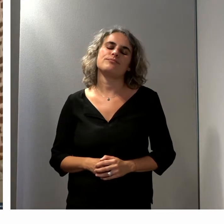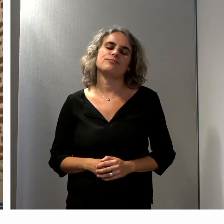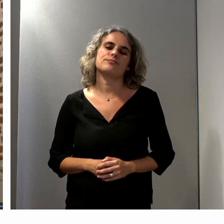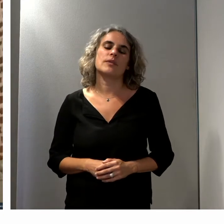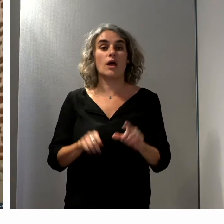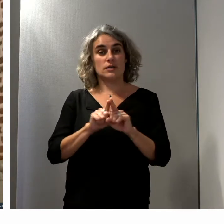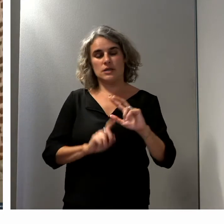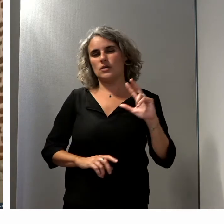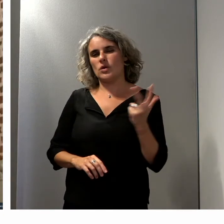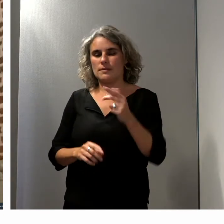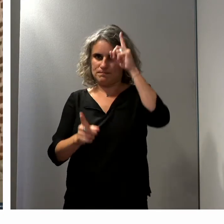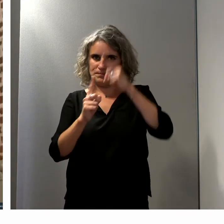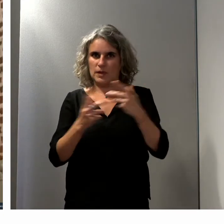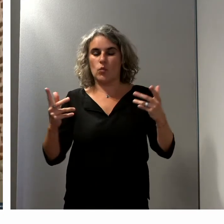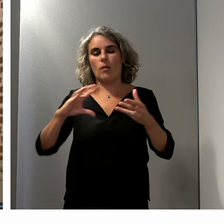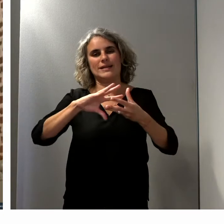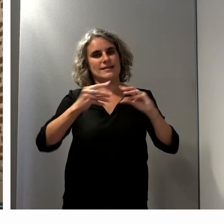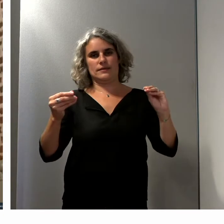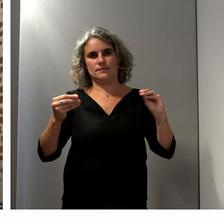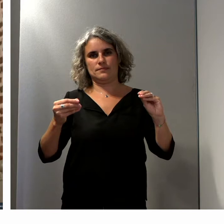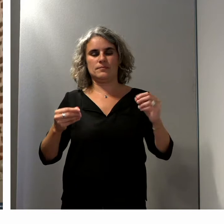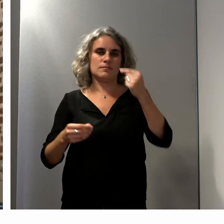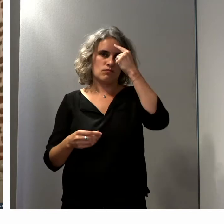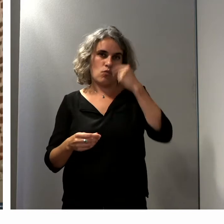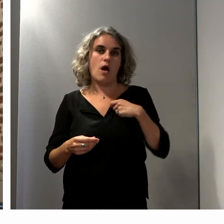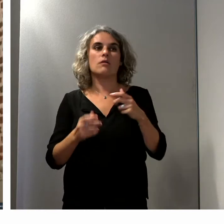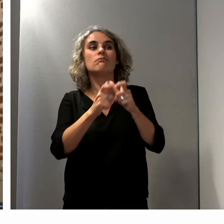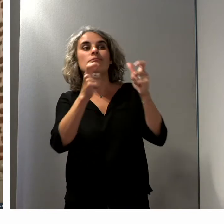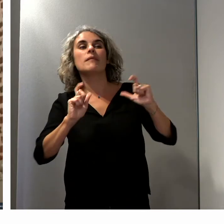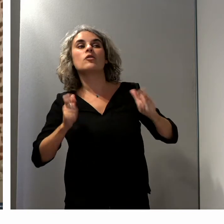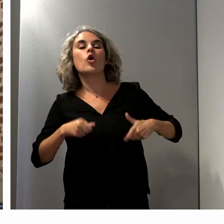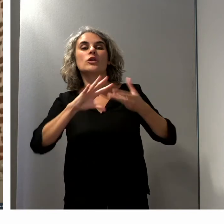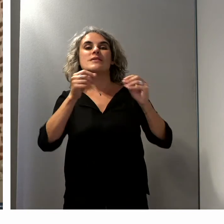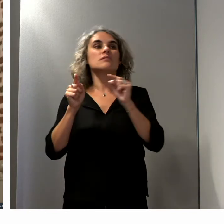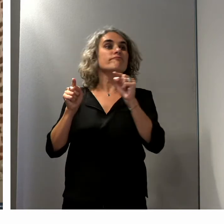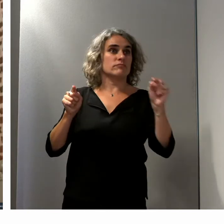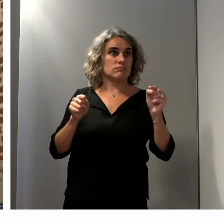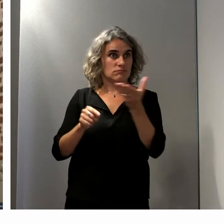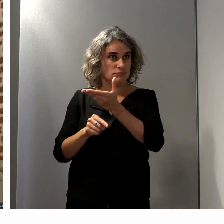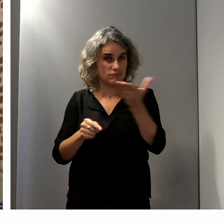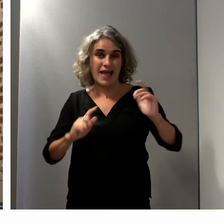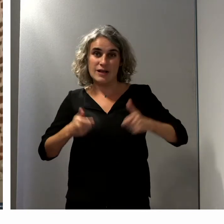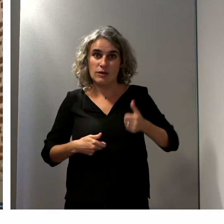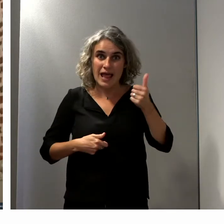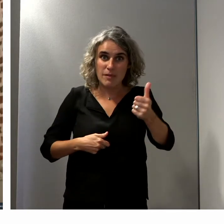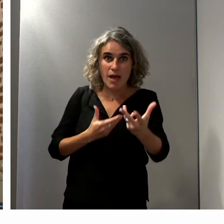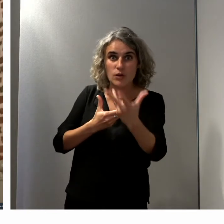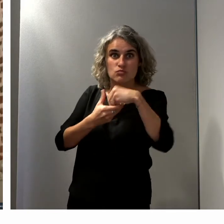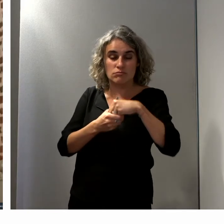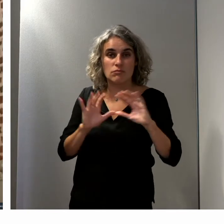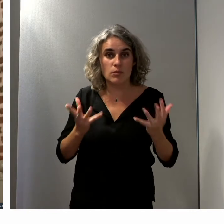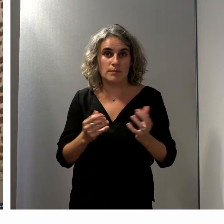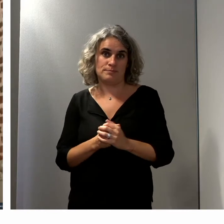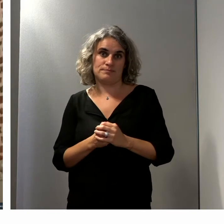là plus sur le design, mais je pense qu'il y a un gros sujet sur les écoles de design, sur comment on fait pour qu'elles soient elles-mêmes inclusives, ce qui fait que naturellement, on